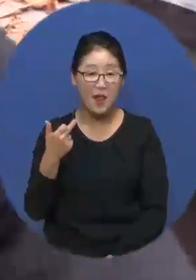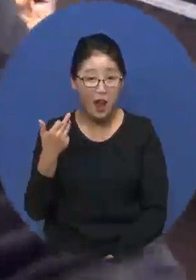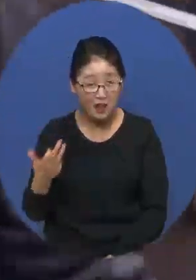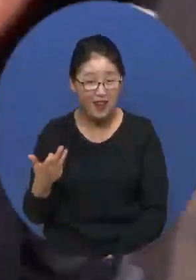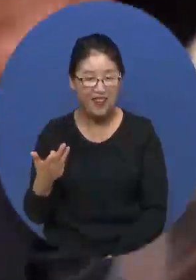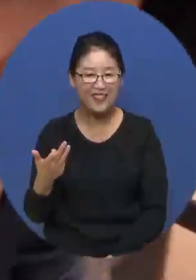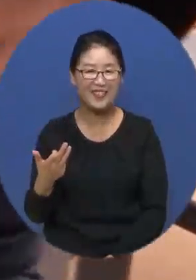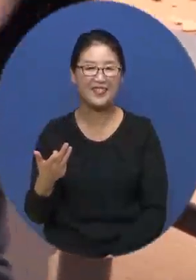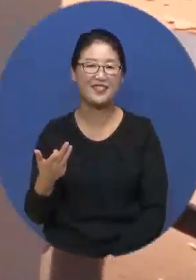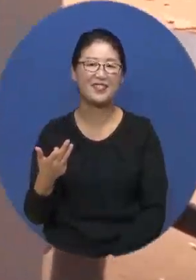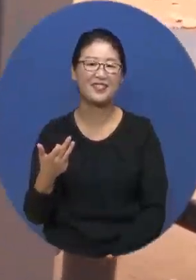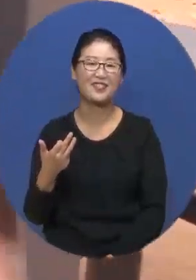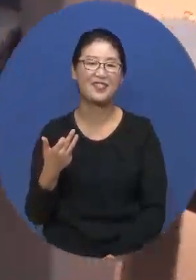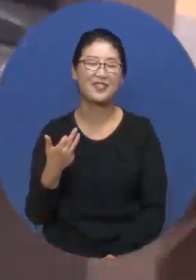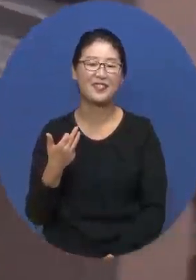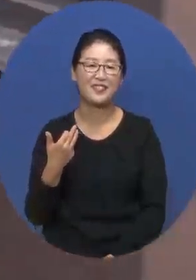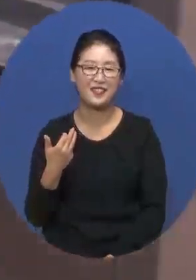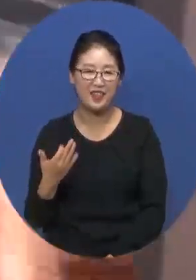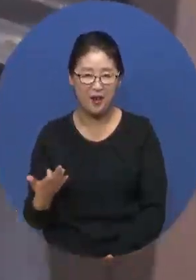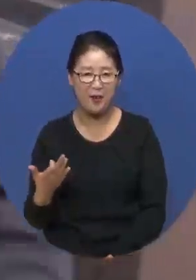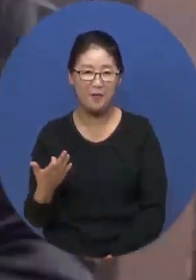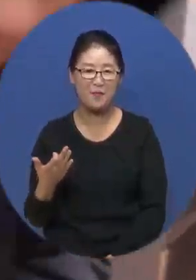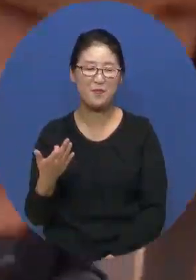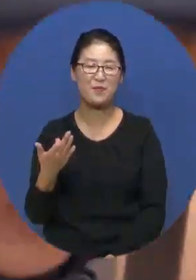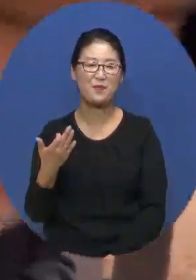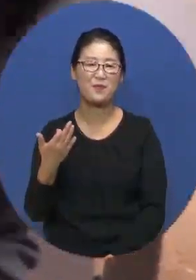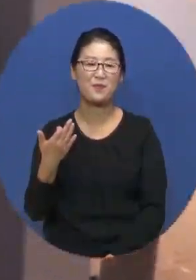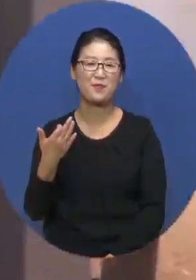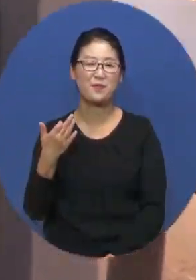일곱, 열 여덟, 열 아홉,